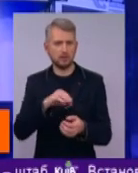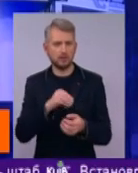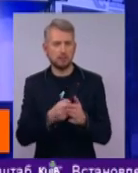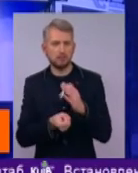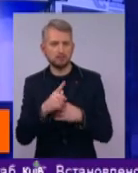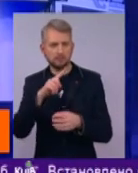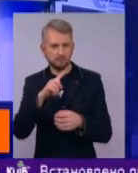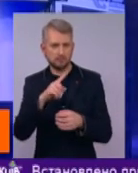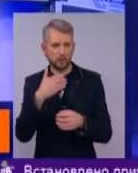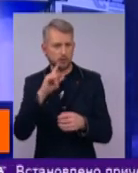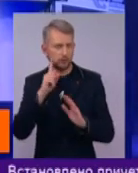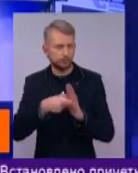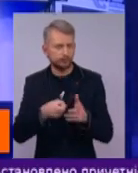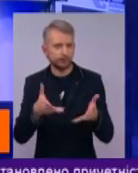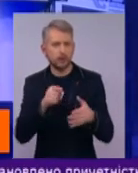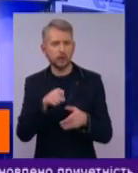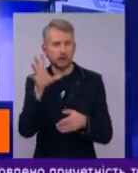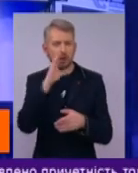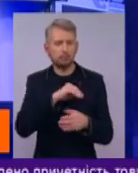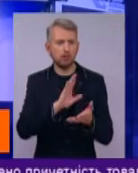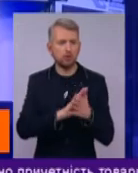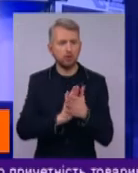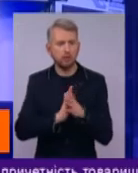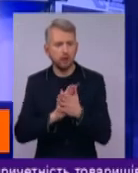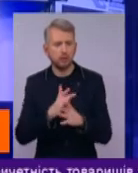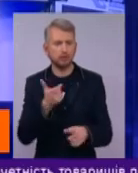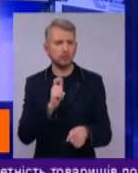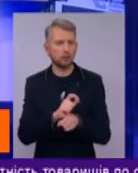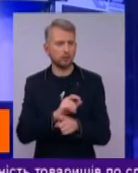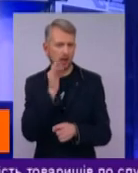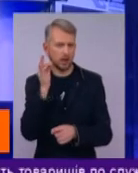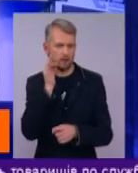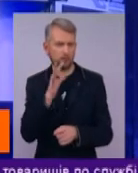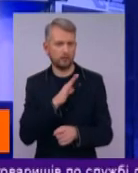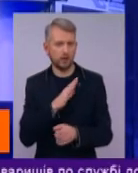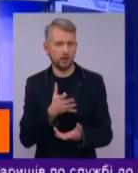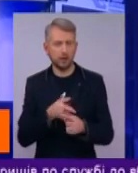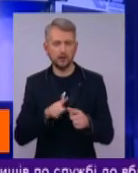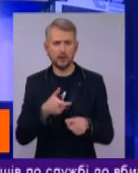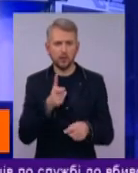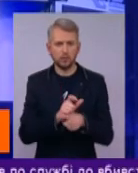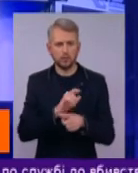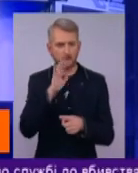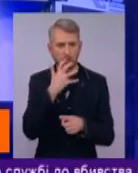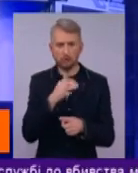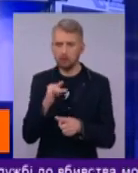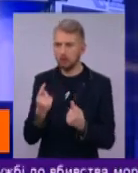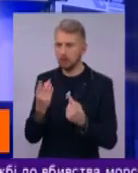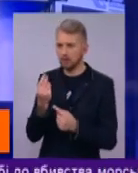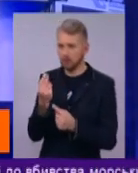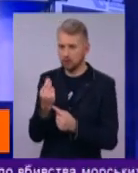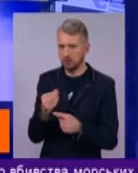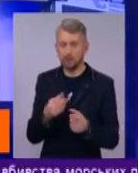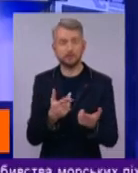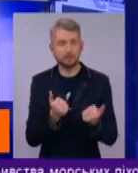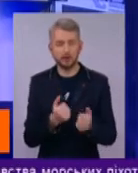питаннях відомо. Вони вміють домовлятись і досить великими хитрощами. Тому це дуже таке серйозне питання. І великими грошима. І великими